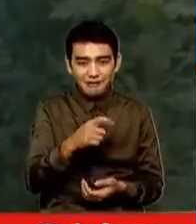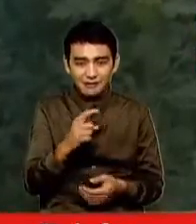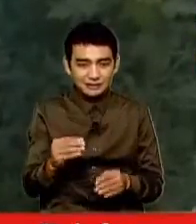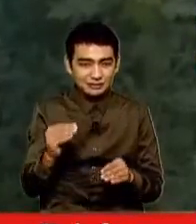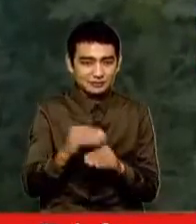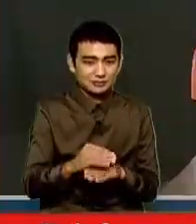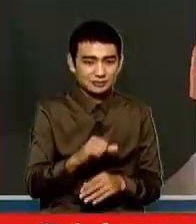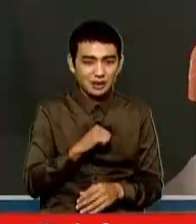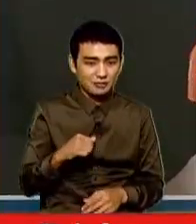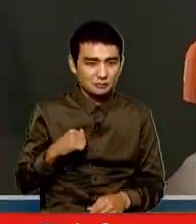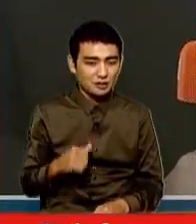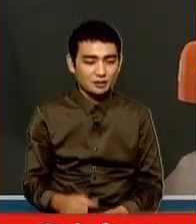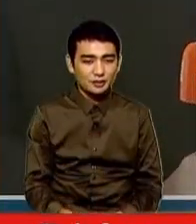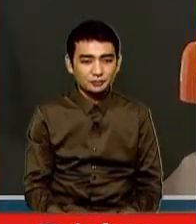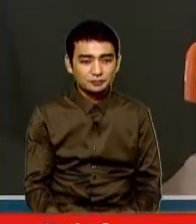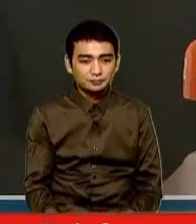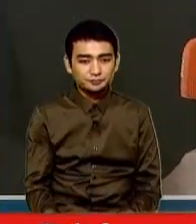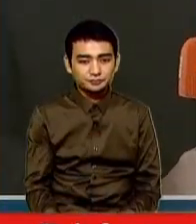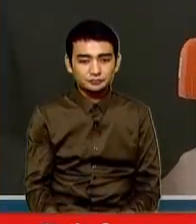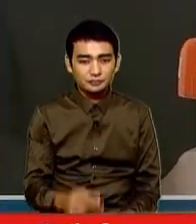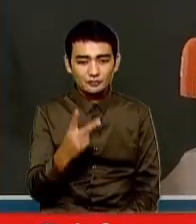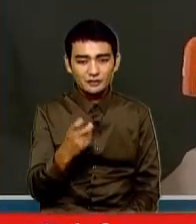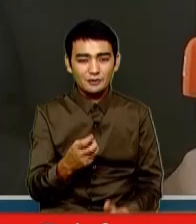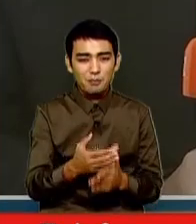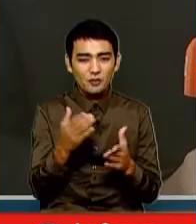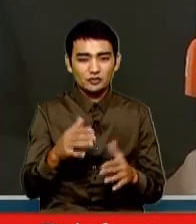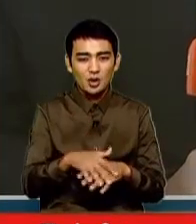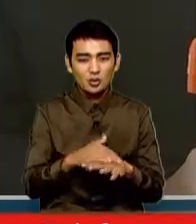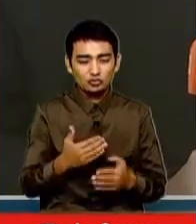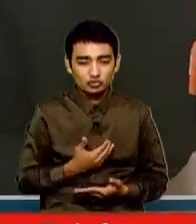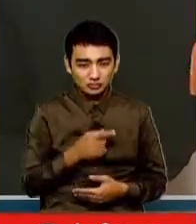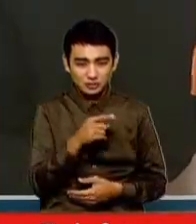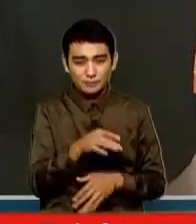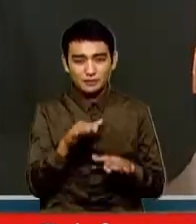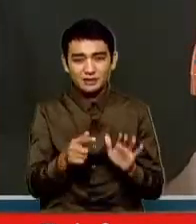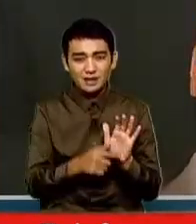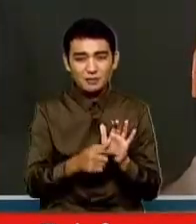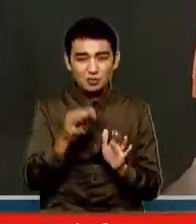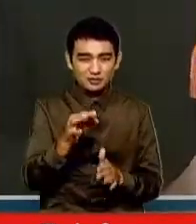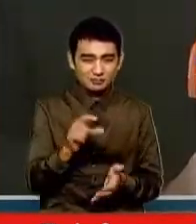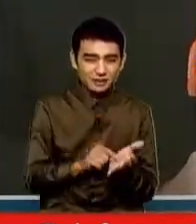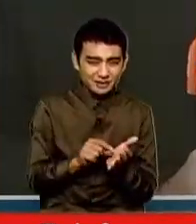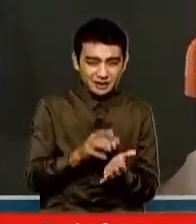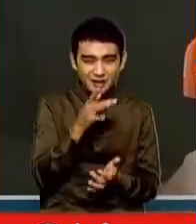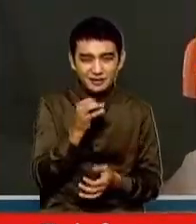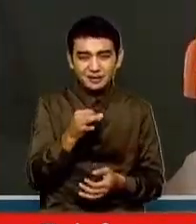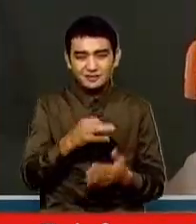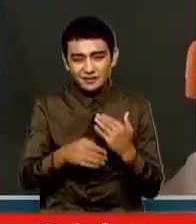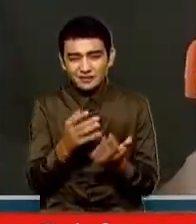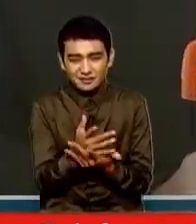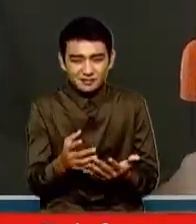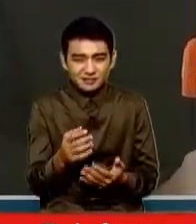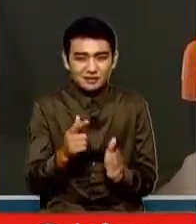тарттық. Серіктестікте 200-ден астам халық тұрады. Тұрғындардың 70% зейнеткерлер мен мүмкіндігі шектеулі